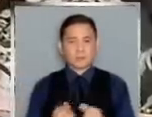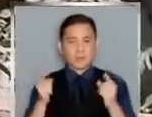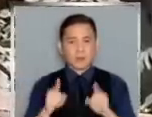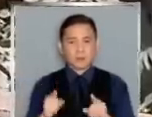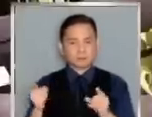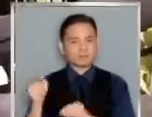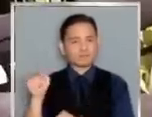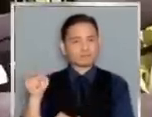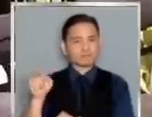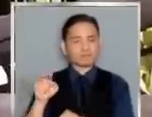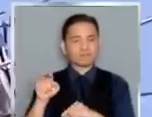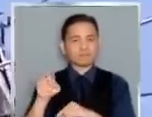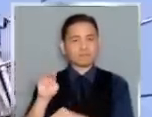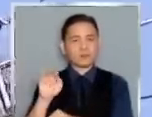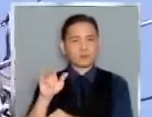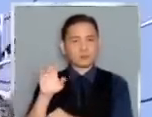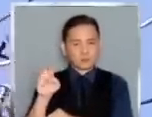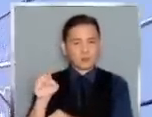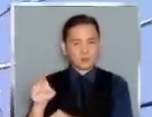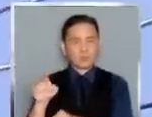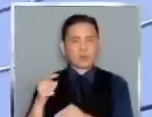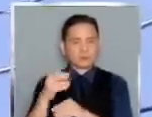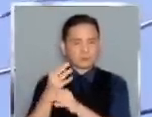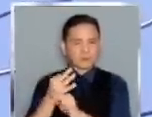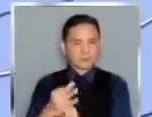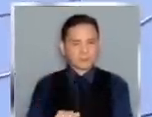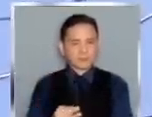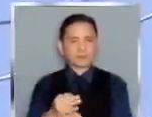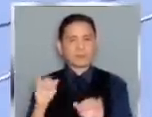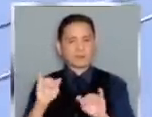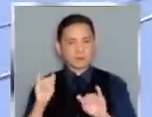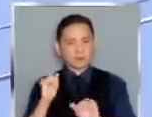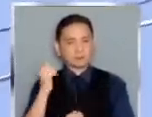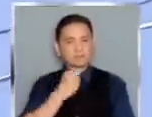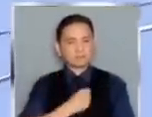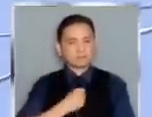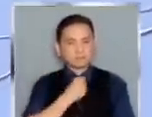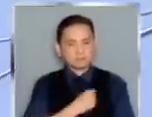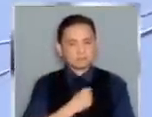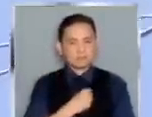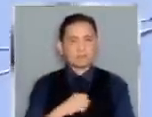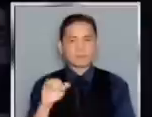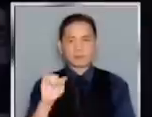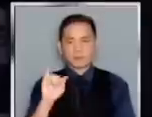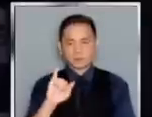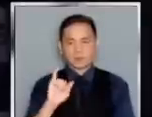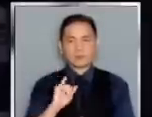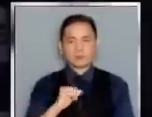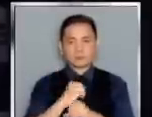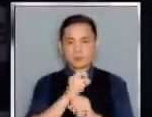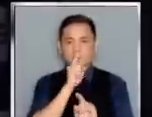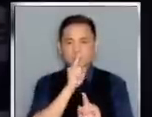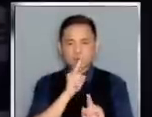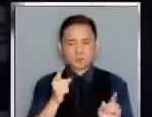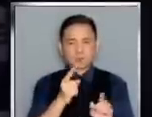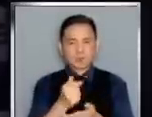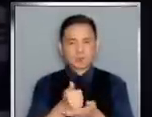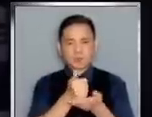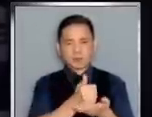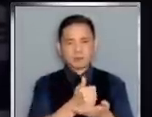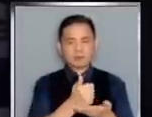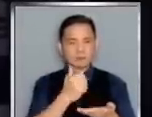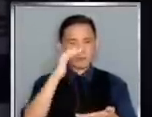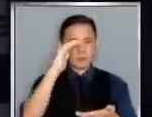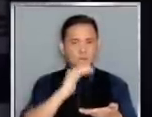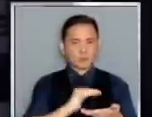at pang-unawa ang Meralco kay Nanay Rita. Nag-alok na rin sila ng installment option para hindi na maging mabigat ang bayarin. Sa kabila nito, nagdesisyon si Nanay Rita